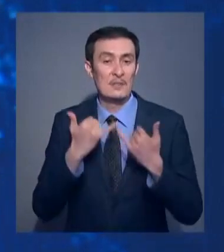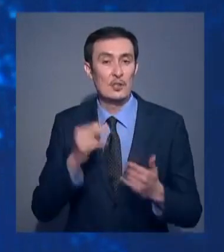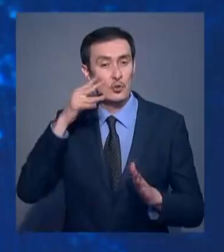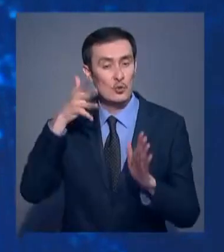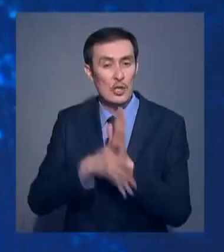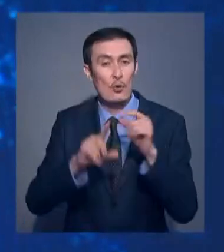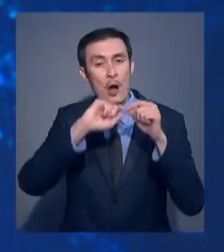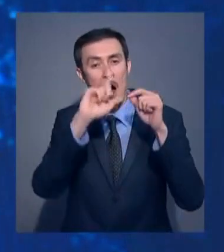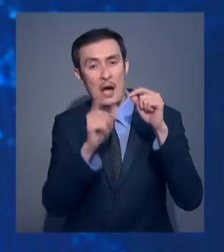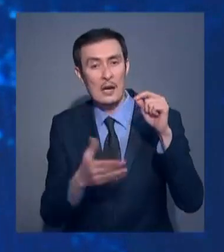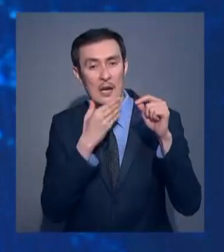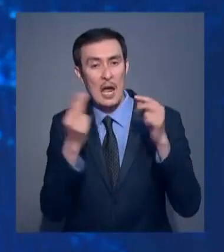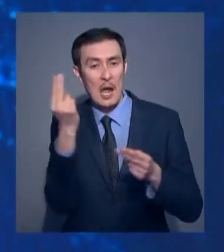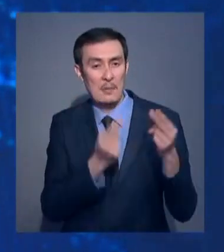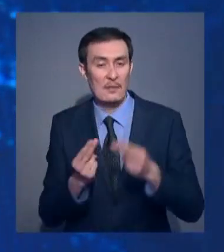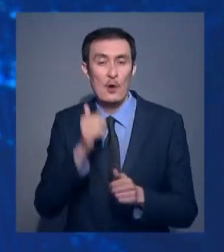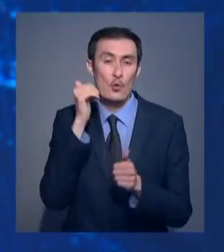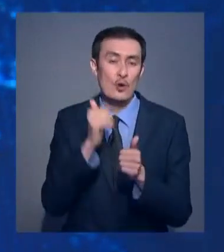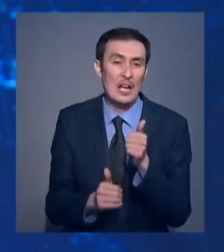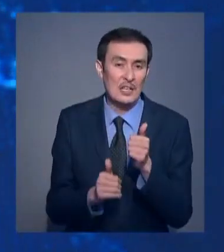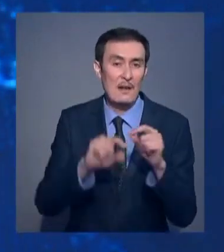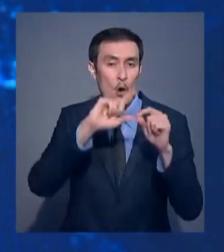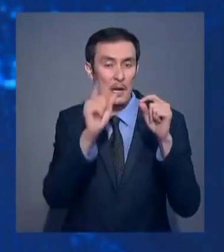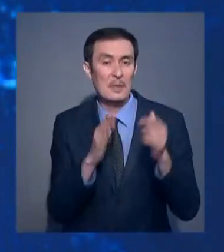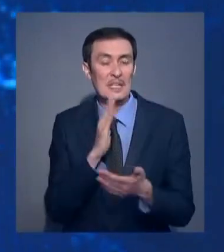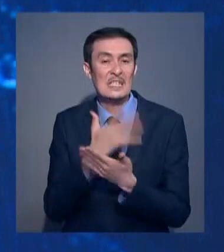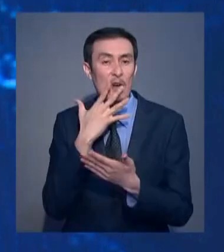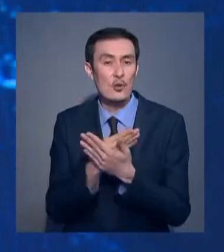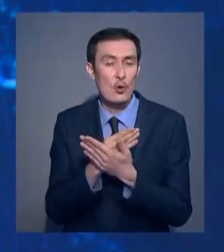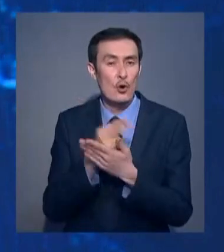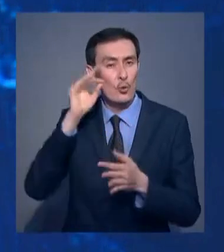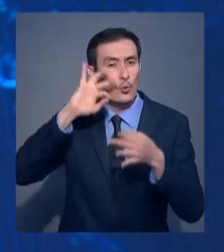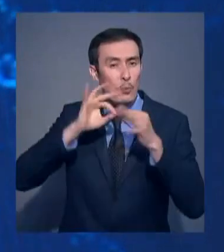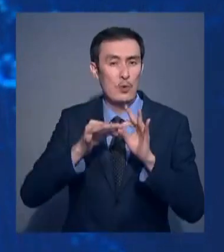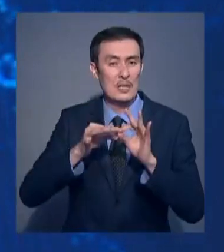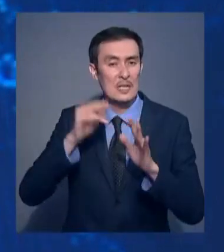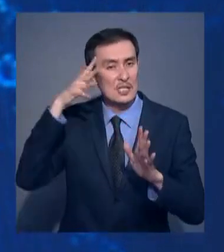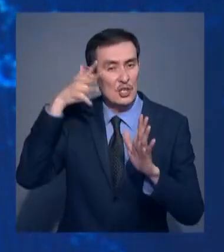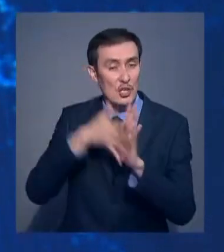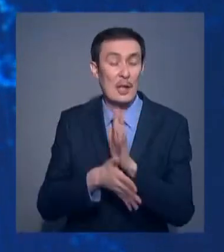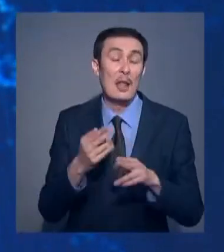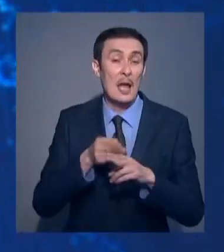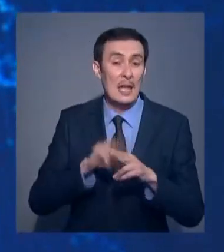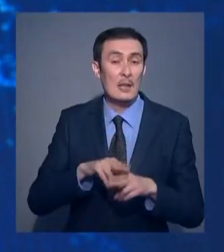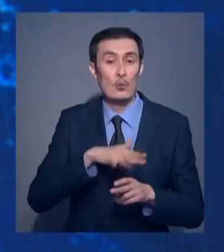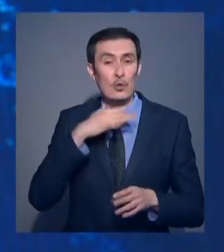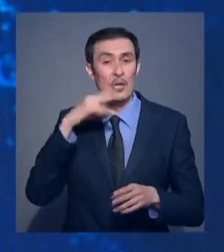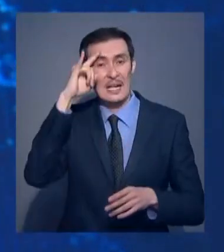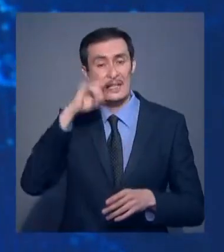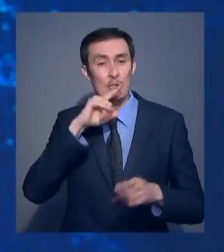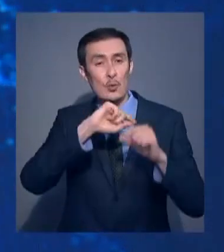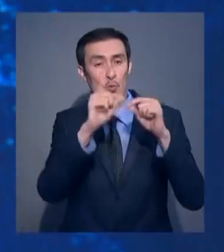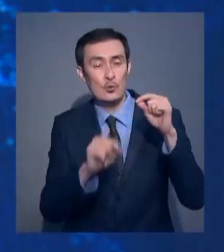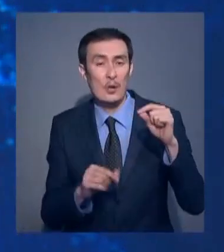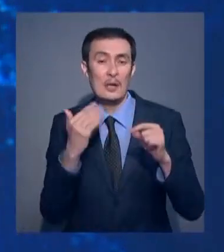изучению орнаментов. По его мнению, у каждой пиктограммы есть особое значение и глубокий смысл. Многие казахстанские узоры основаны